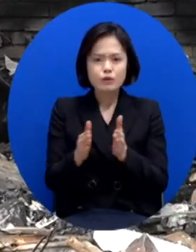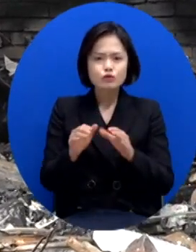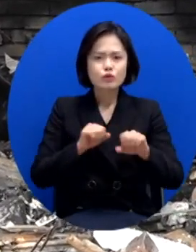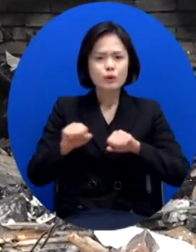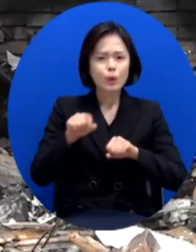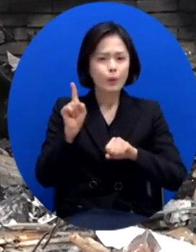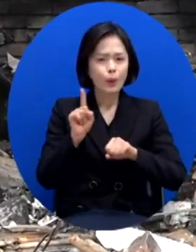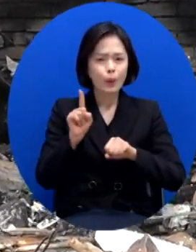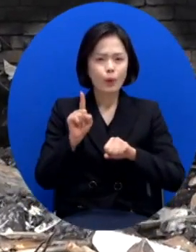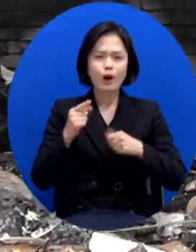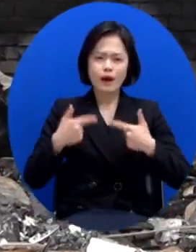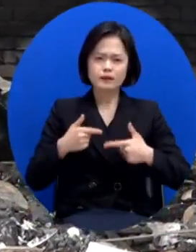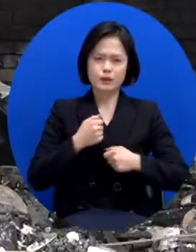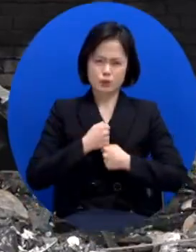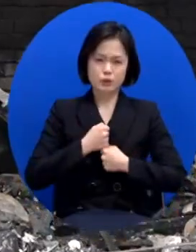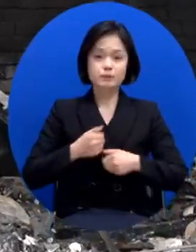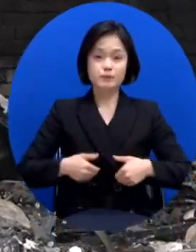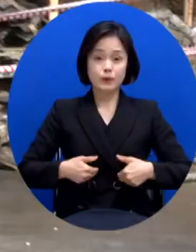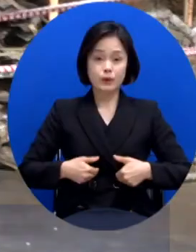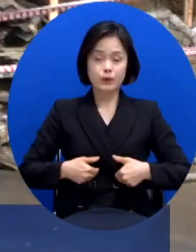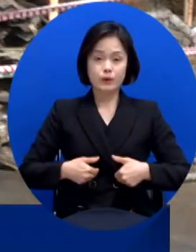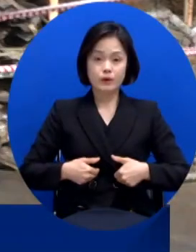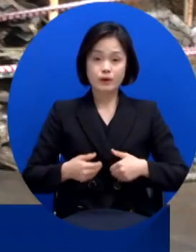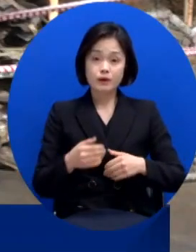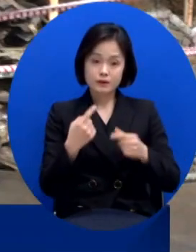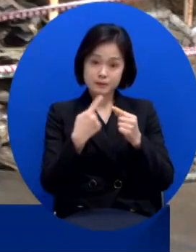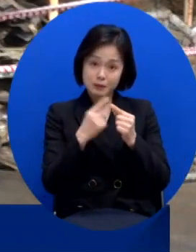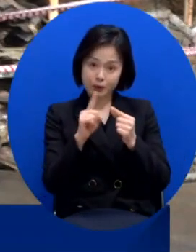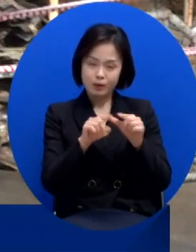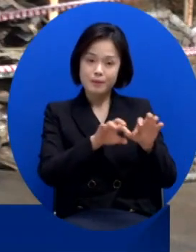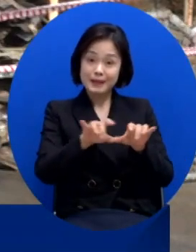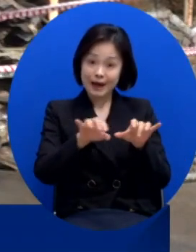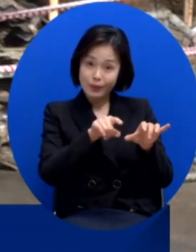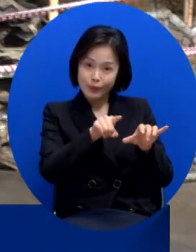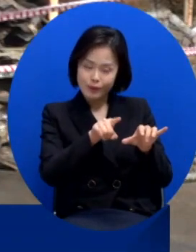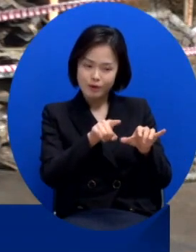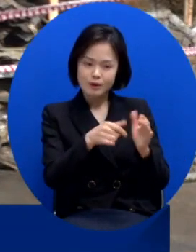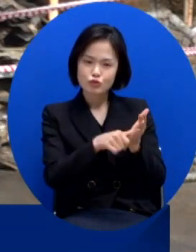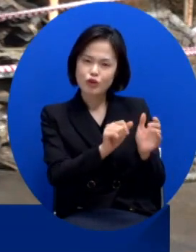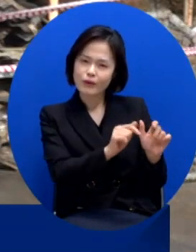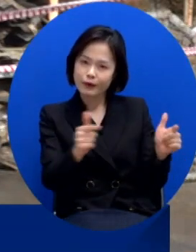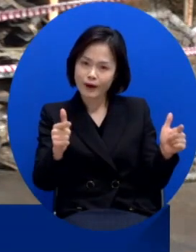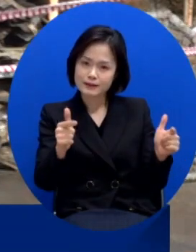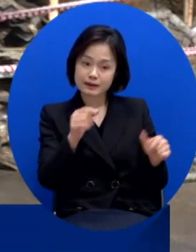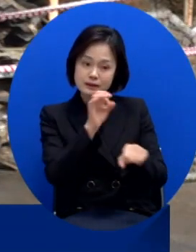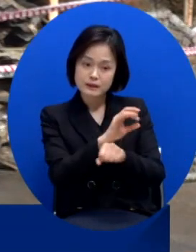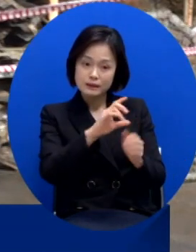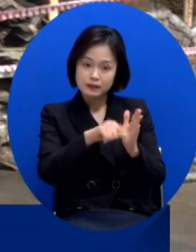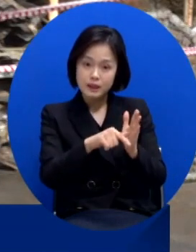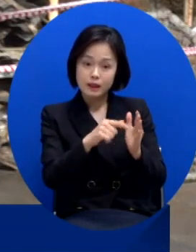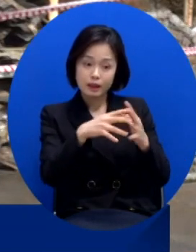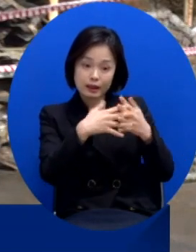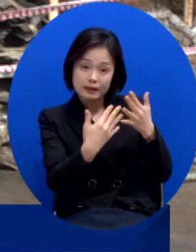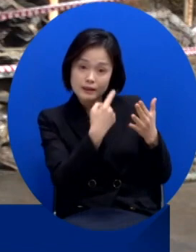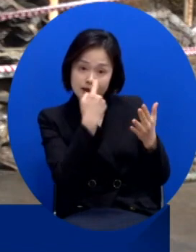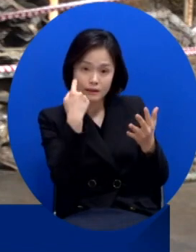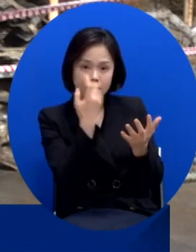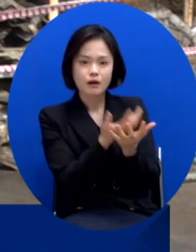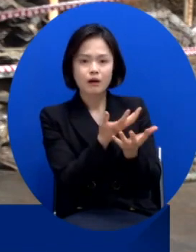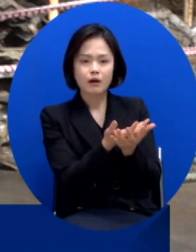조언합니다 구입한 피아노 뭐 견적서 라든지 안되면 또 이제 그